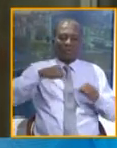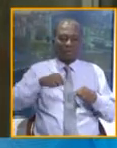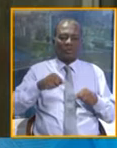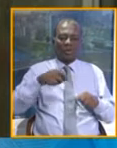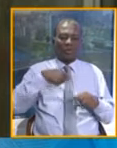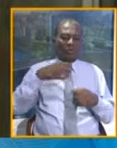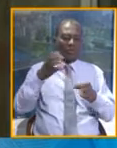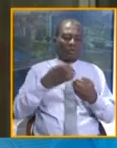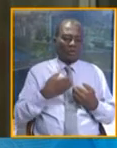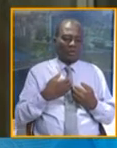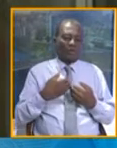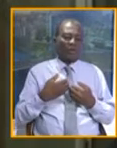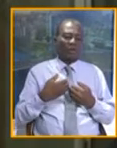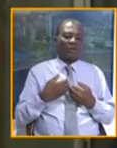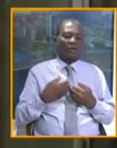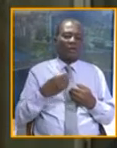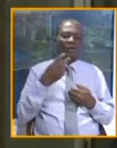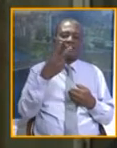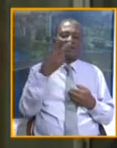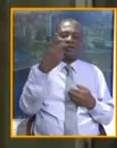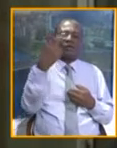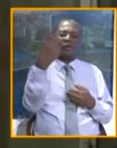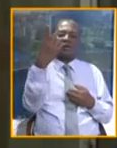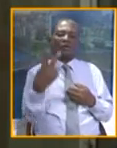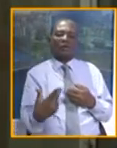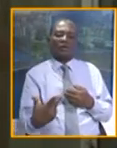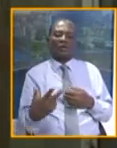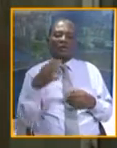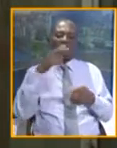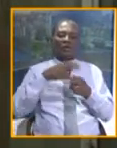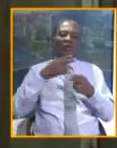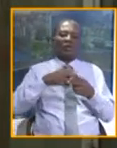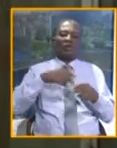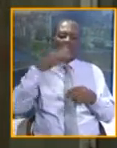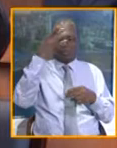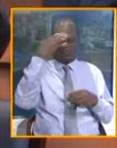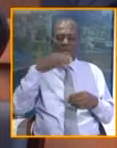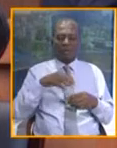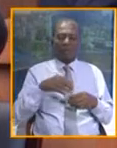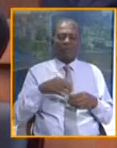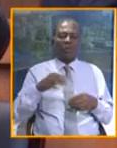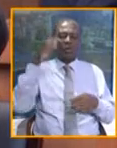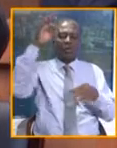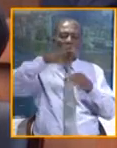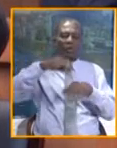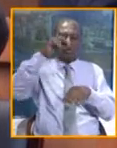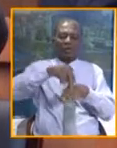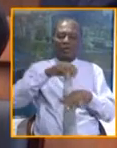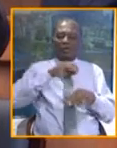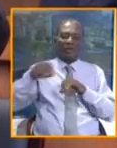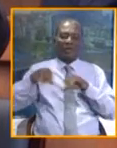Moi, j'ai vu près de 2/3 et quelques des noms que je connais, ce sont des gens bien choisis. Une élection qui s'est faite de